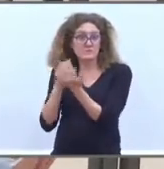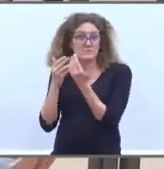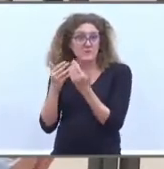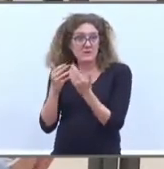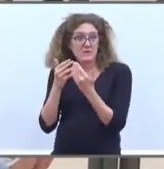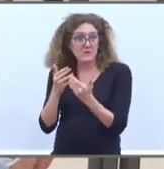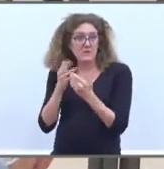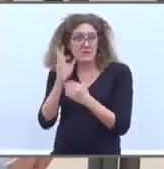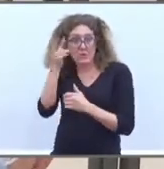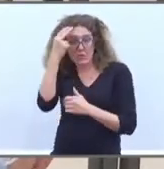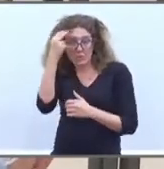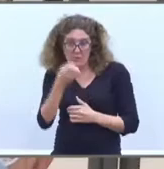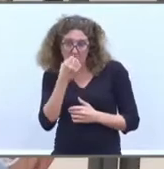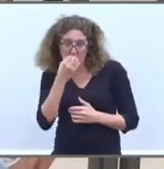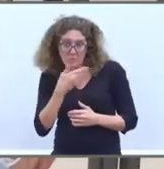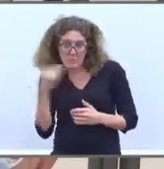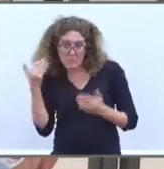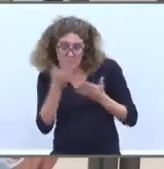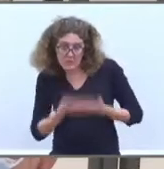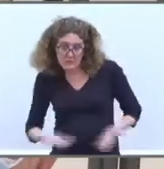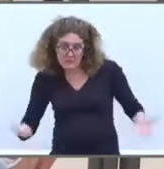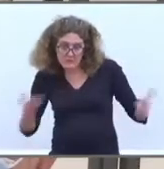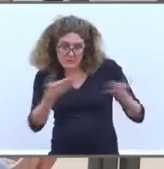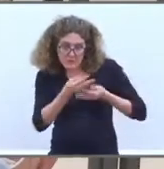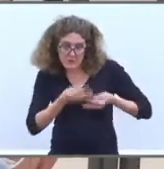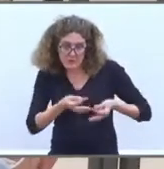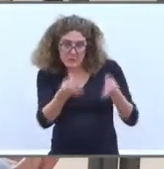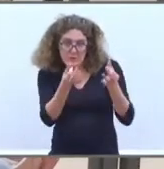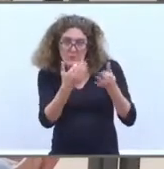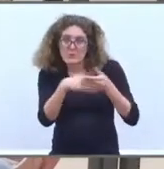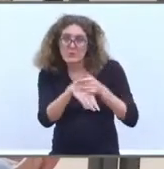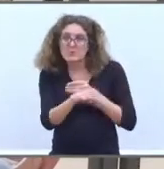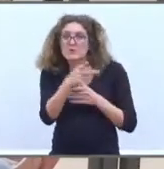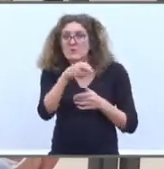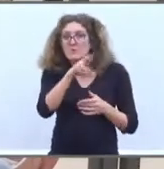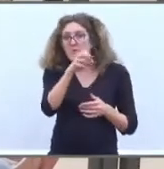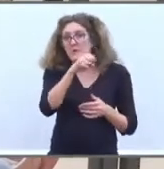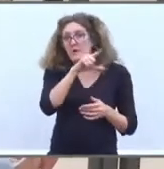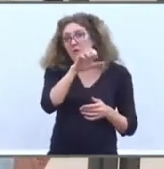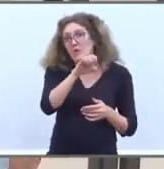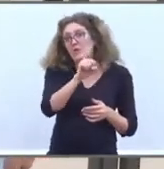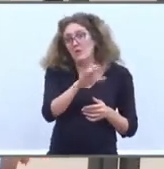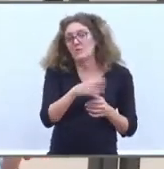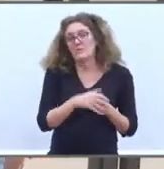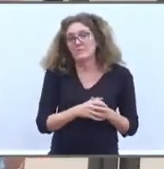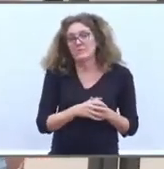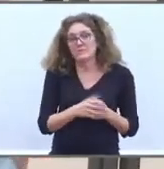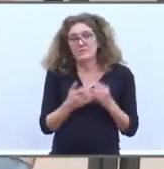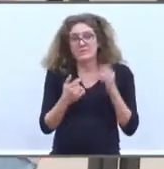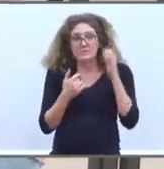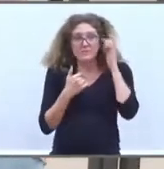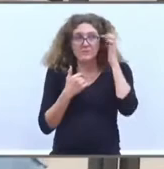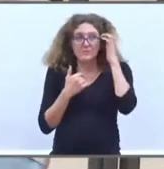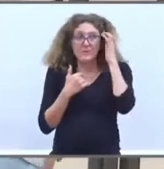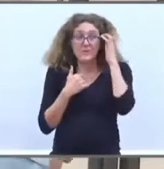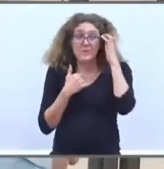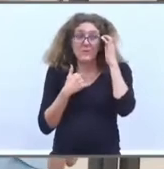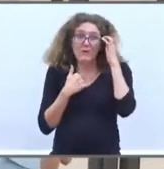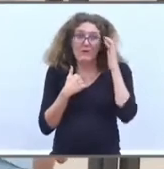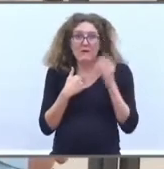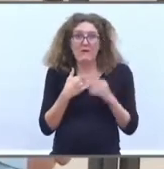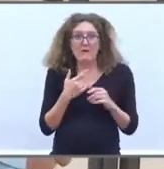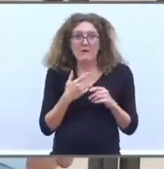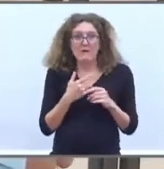la vulnérabilité de Pérol face aux inondations. Donc, je fais plus vite que ce que j'avais prévu.